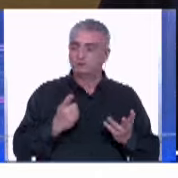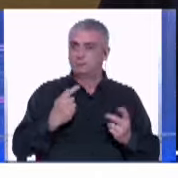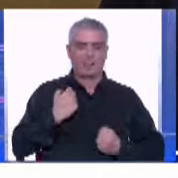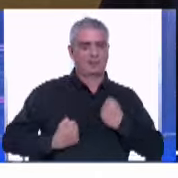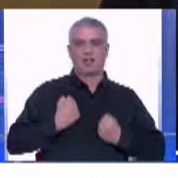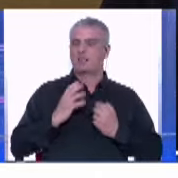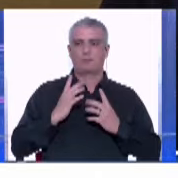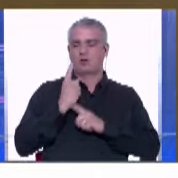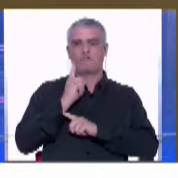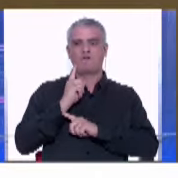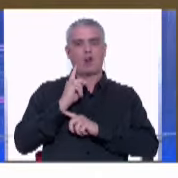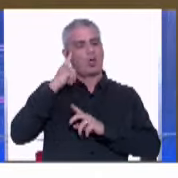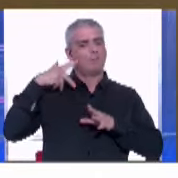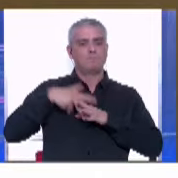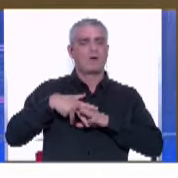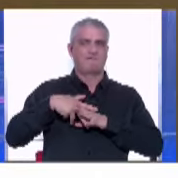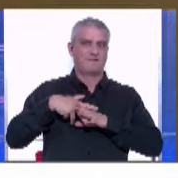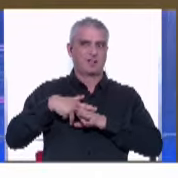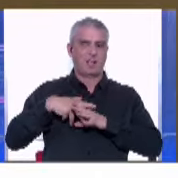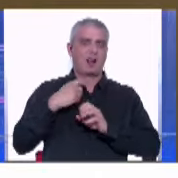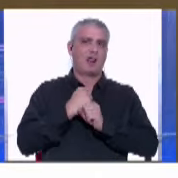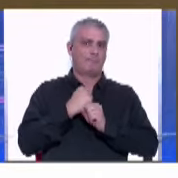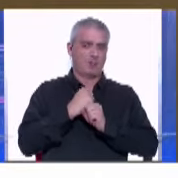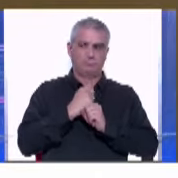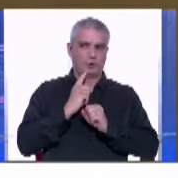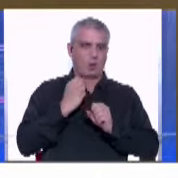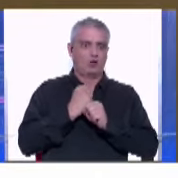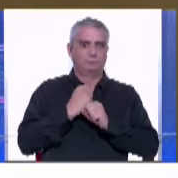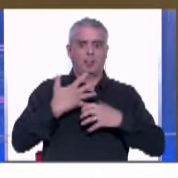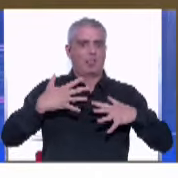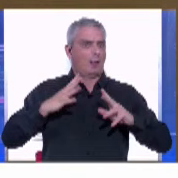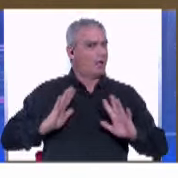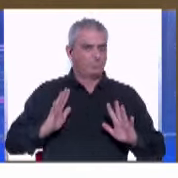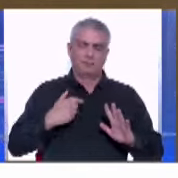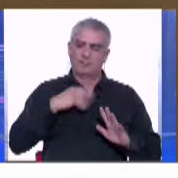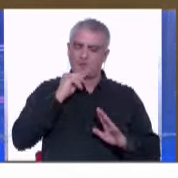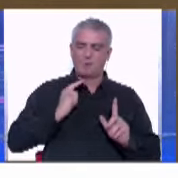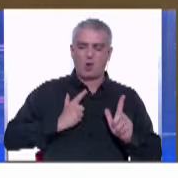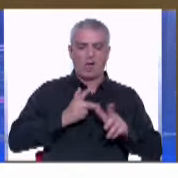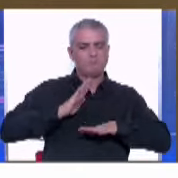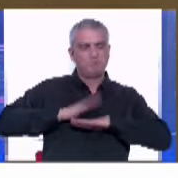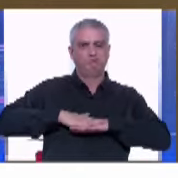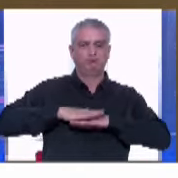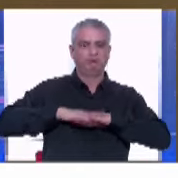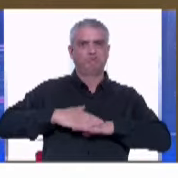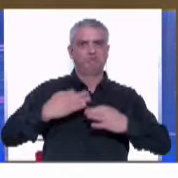מאוד, אבל לא ברמה שמשבשת לך את הפעילות, היא לא גורמת לך לרעד בידיים, אני מדבר על לוחמים מיומנים.